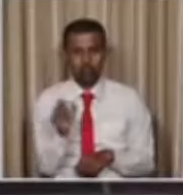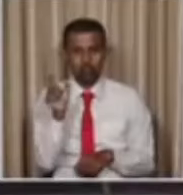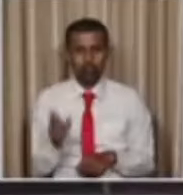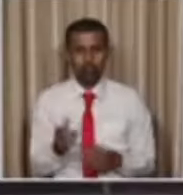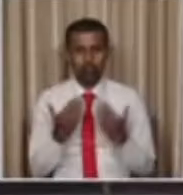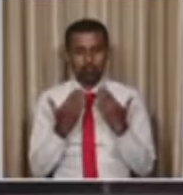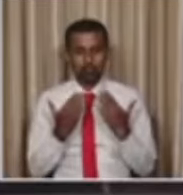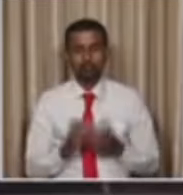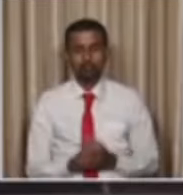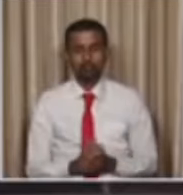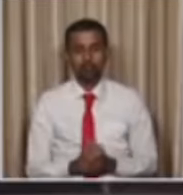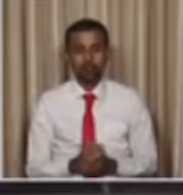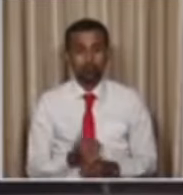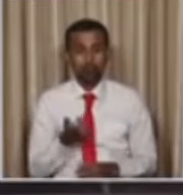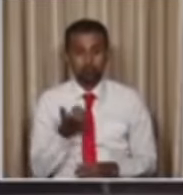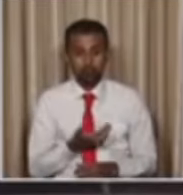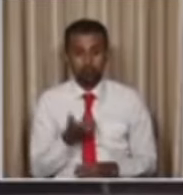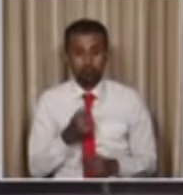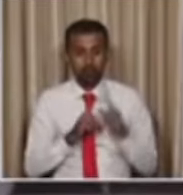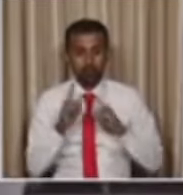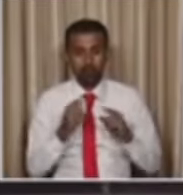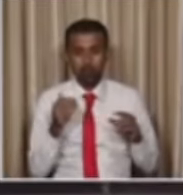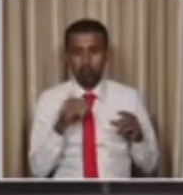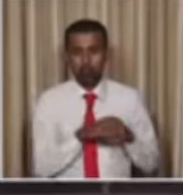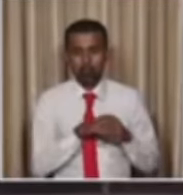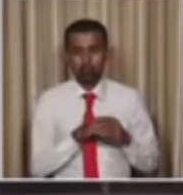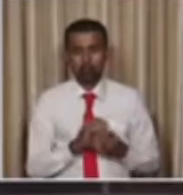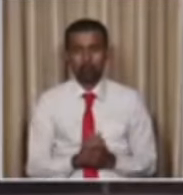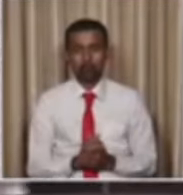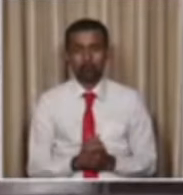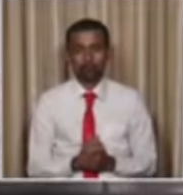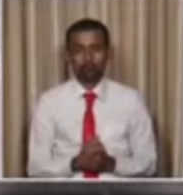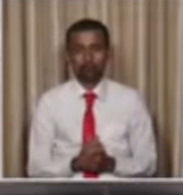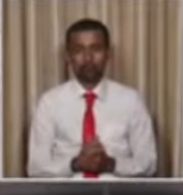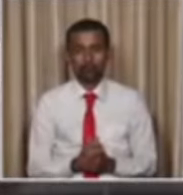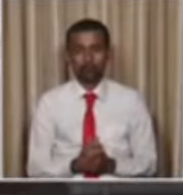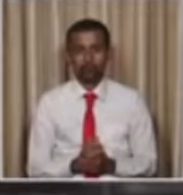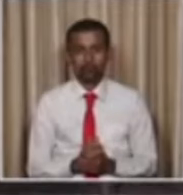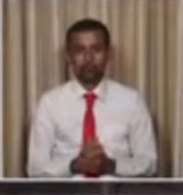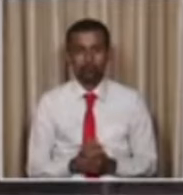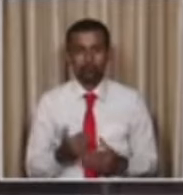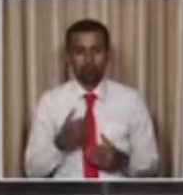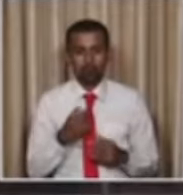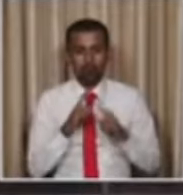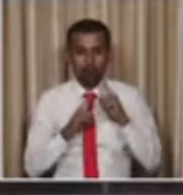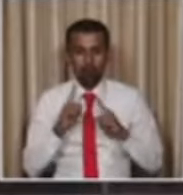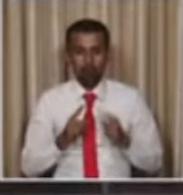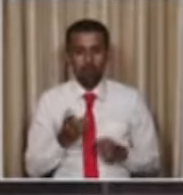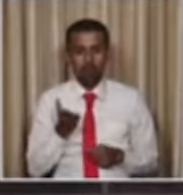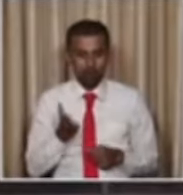It's a very important issue. විශේෂයෙන්ම අද දවසේදී අපි සාකච්ඡා